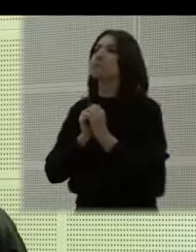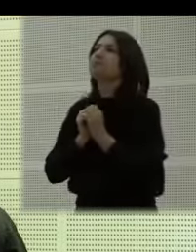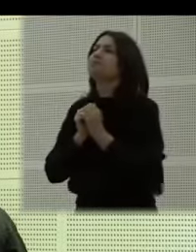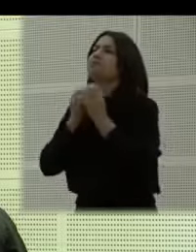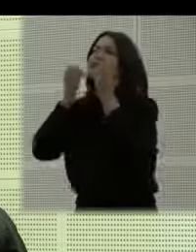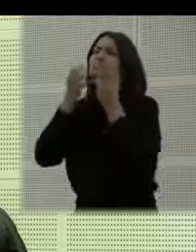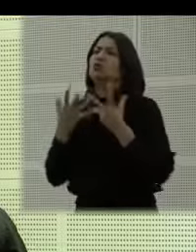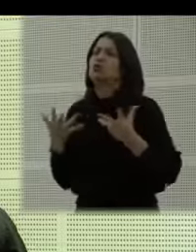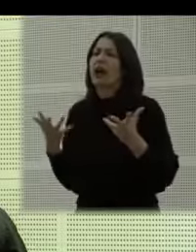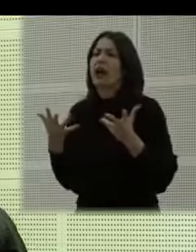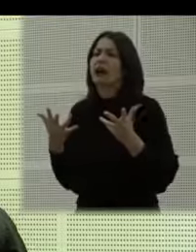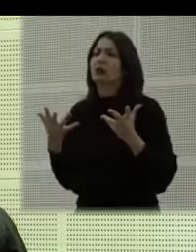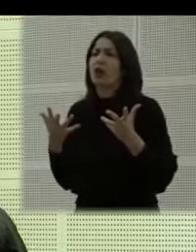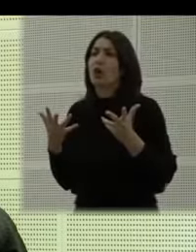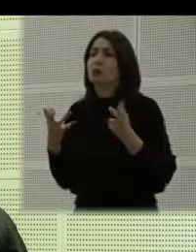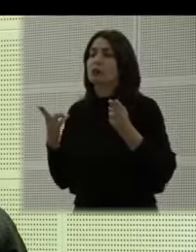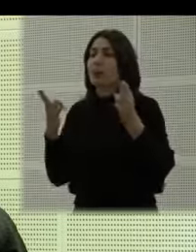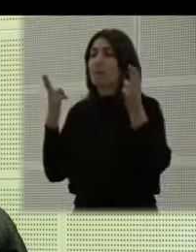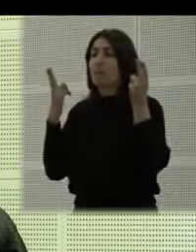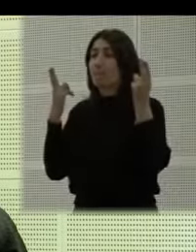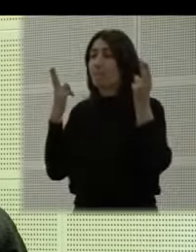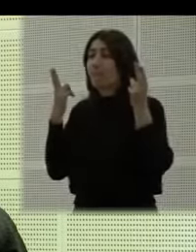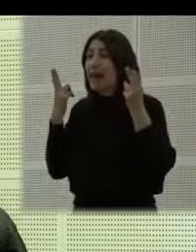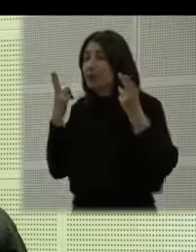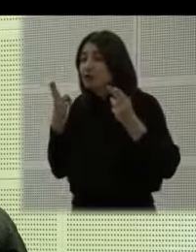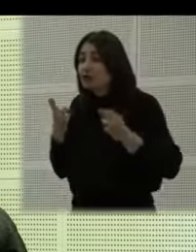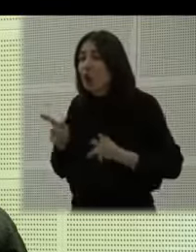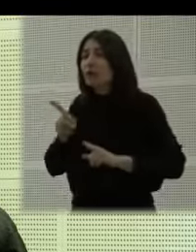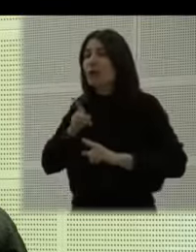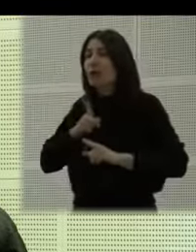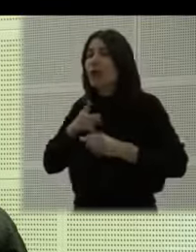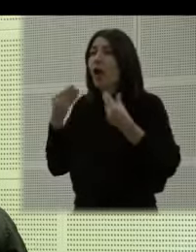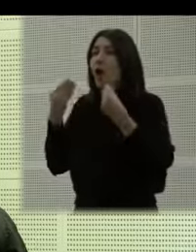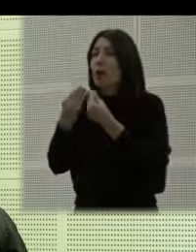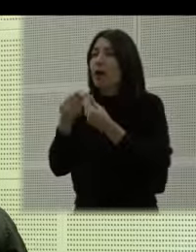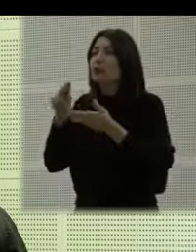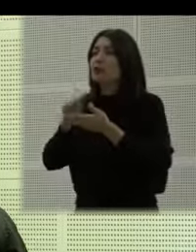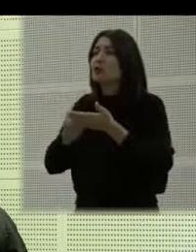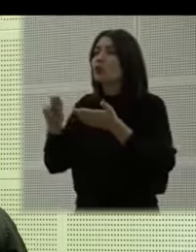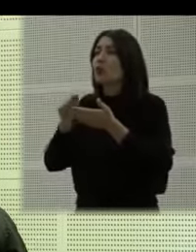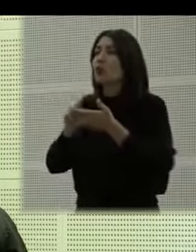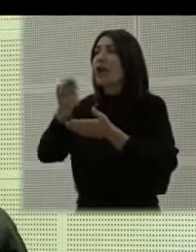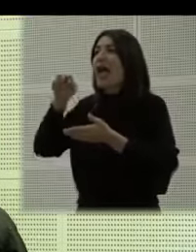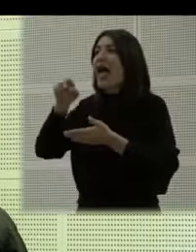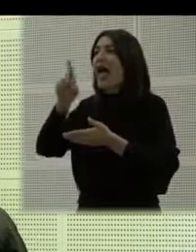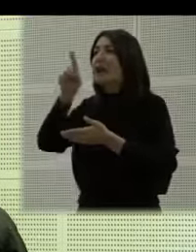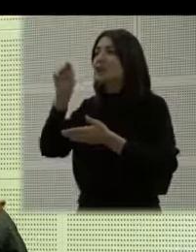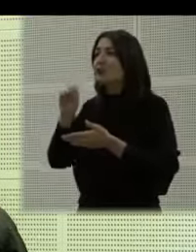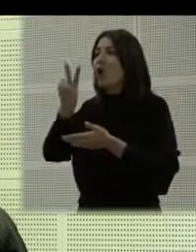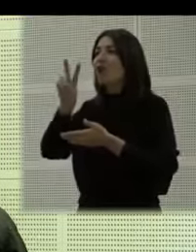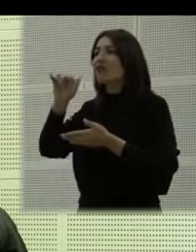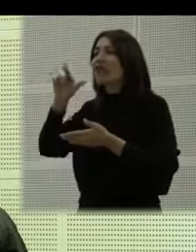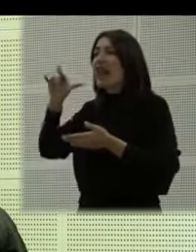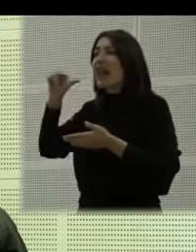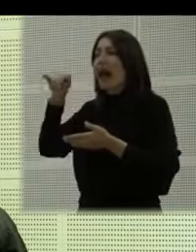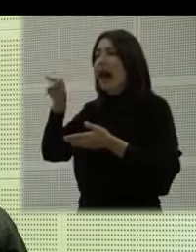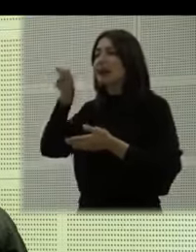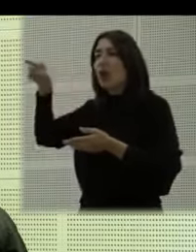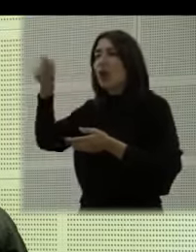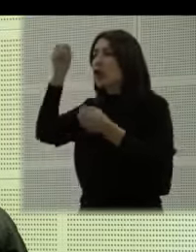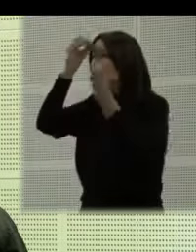Succede che il peggiore dei miei compagni di scuola, si chiamava Enzo Villani, non me lo posso mai dimenticare, era quello che tutte le